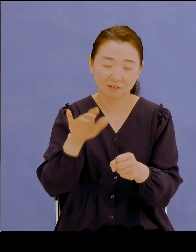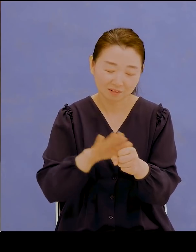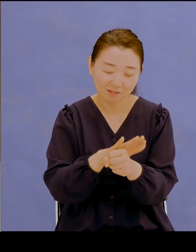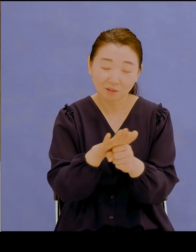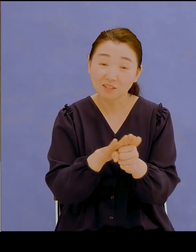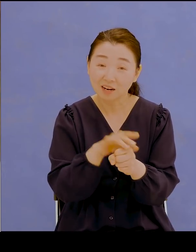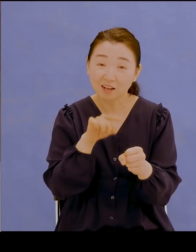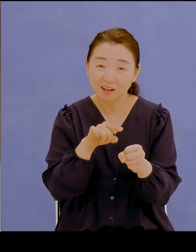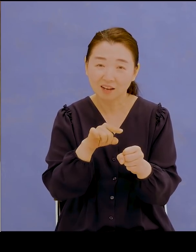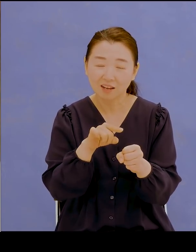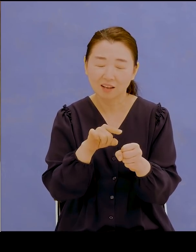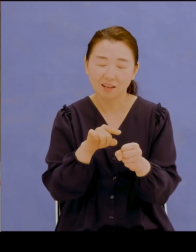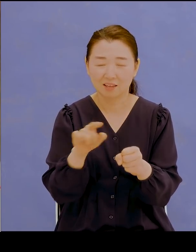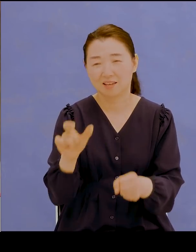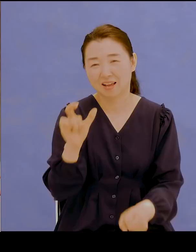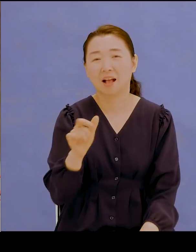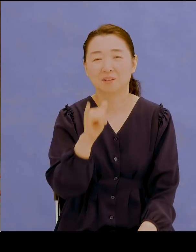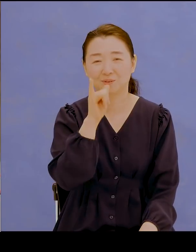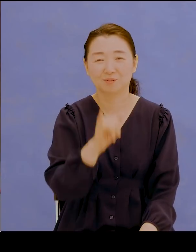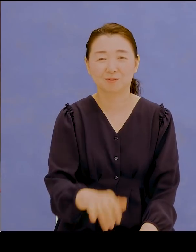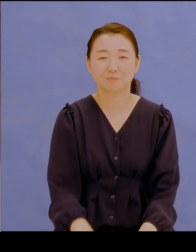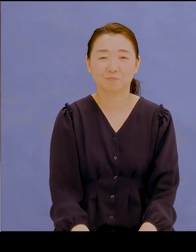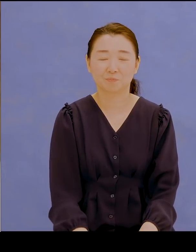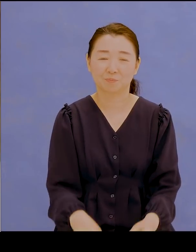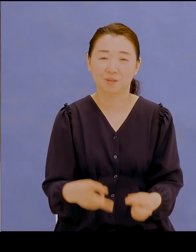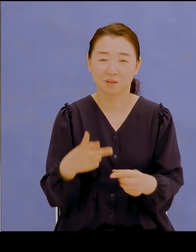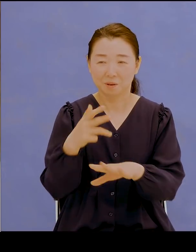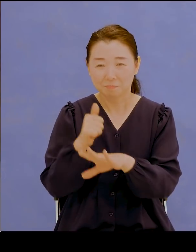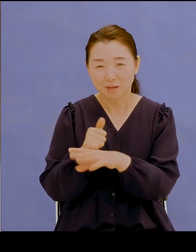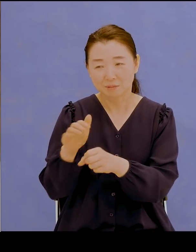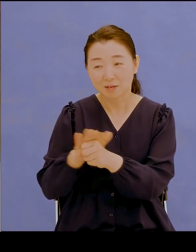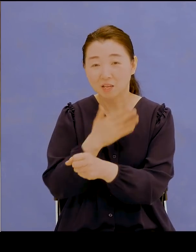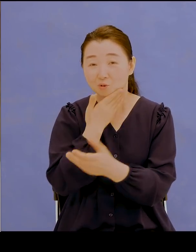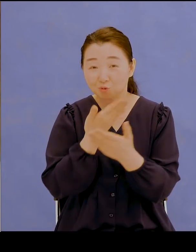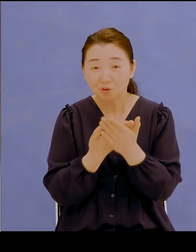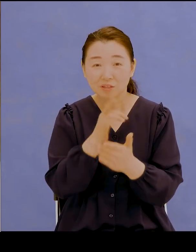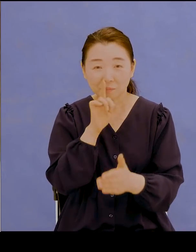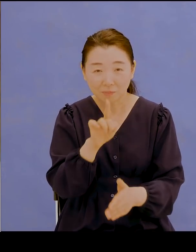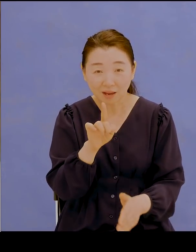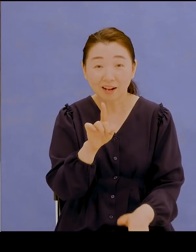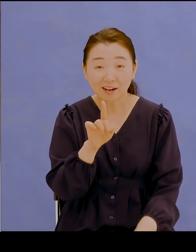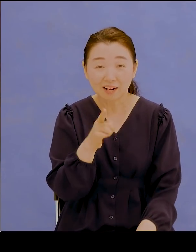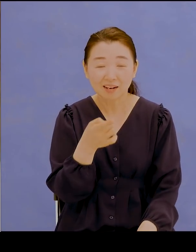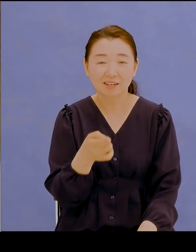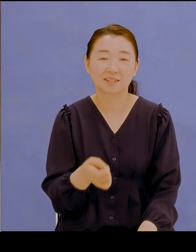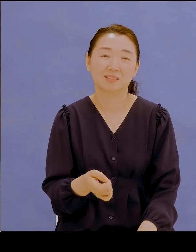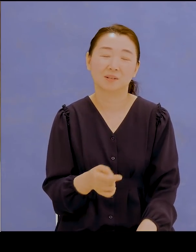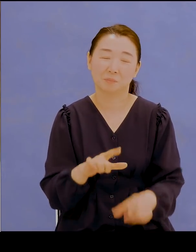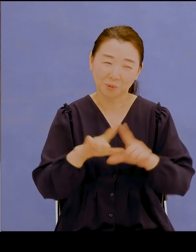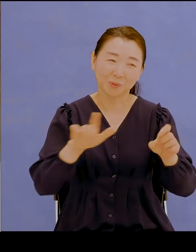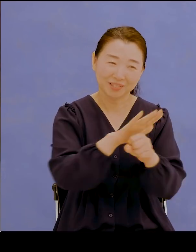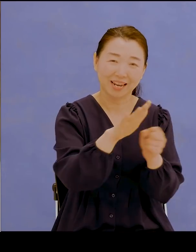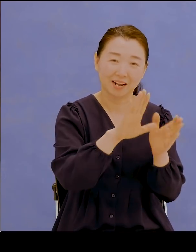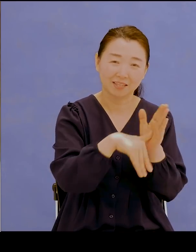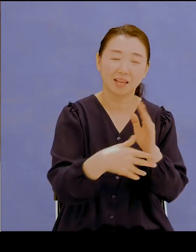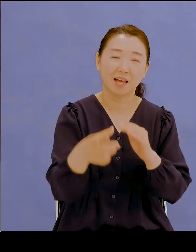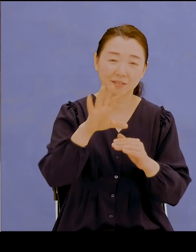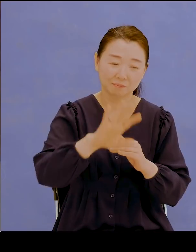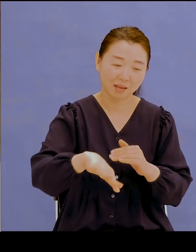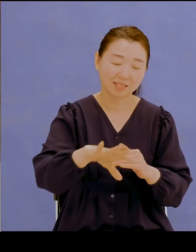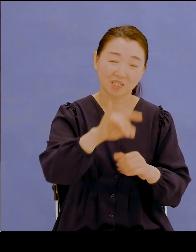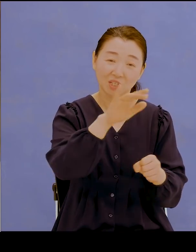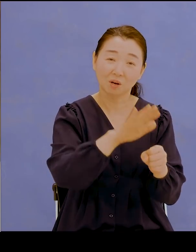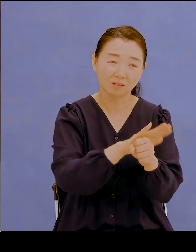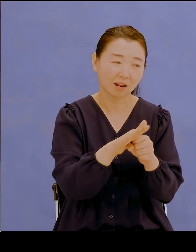첫사랑의 그 임팩트가 있어요. 두 번째 마지막 사랑이 중요하다고는 하지만 사람들이 그냥 예. 사랑을 할 때 첫사랑은